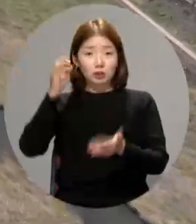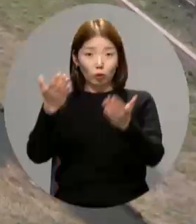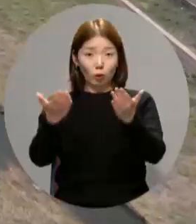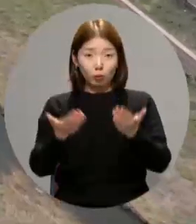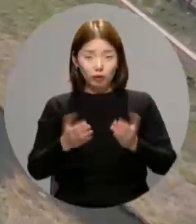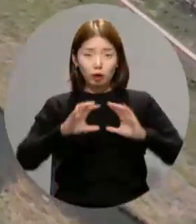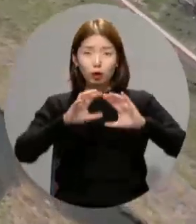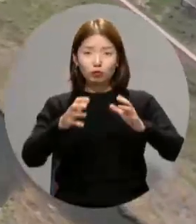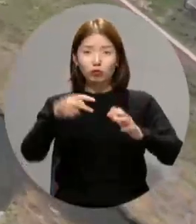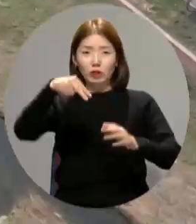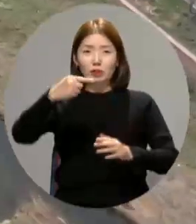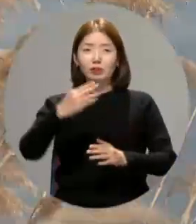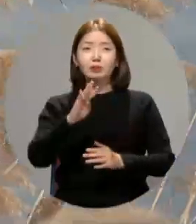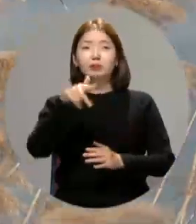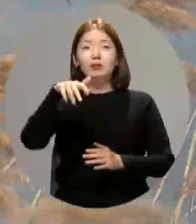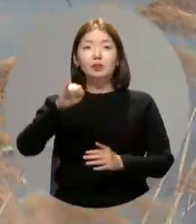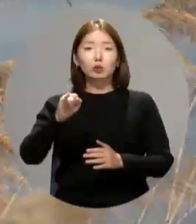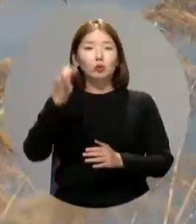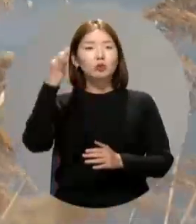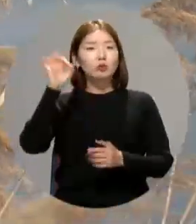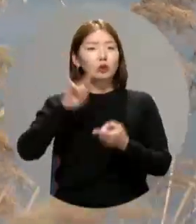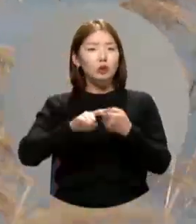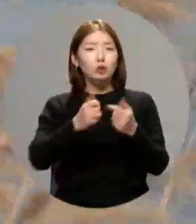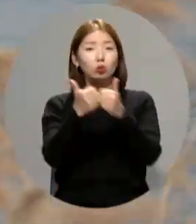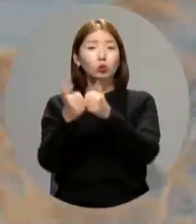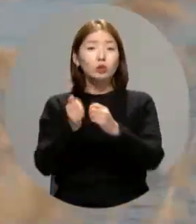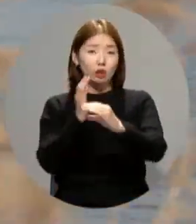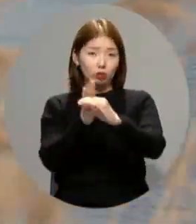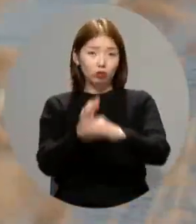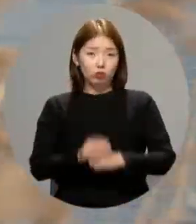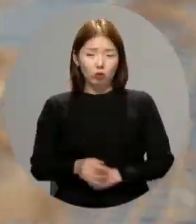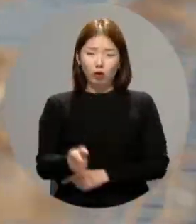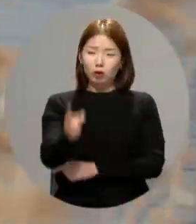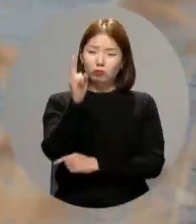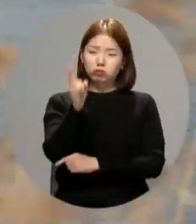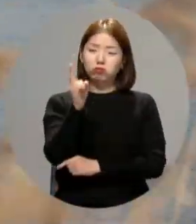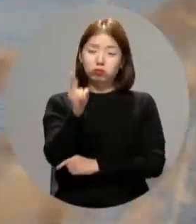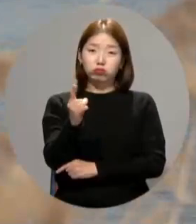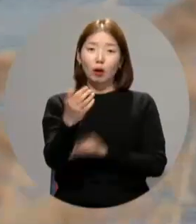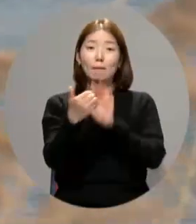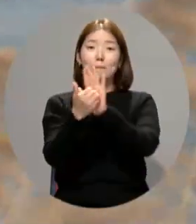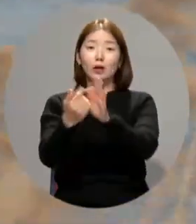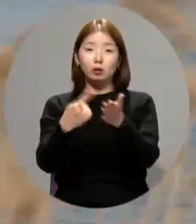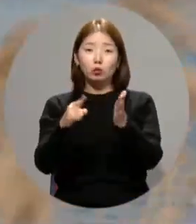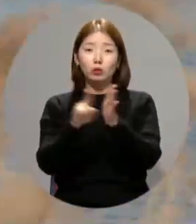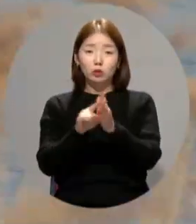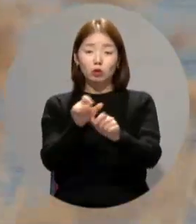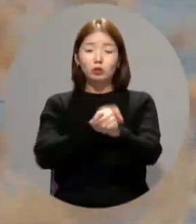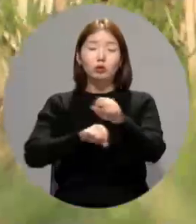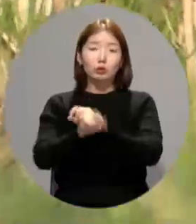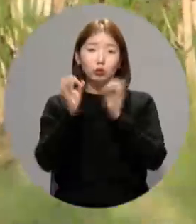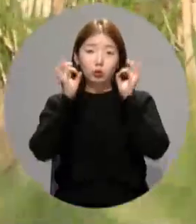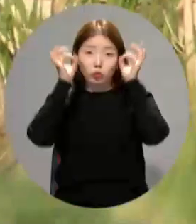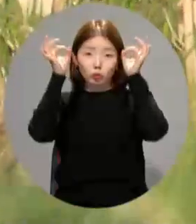국가 습지 지정이 논의될 정도. 무분별한 낚시 행위를 막기 위한 적극적인 노력과